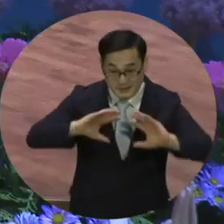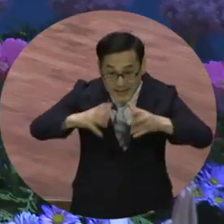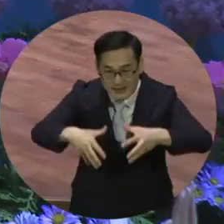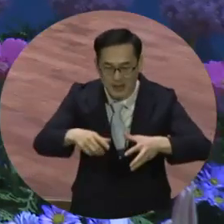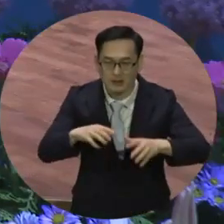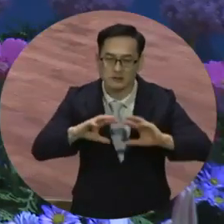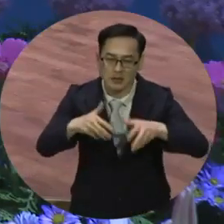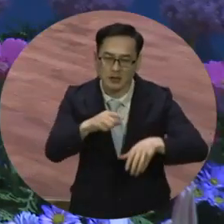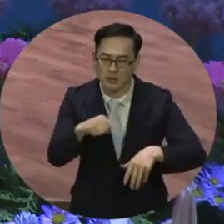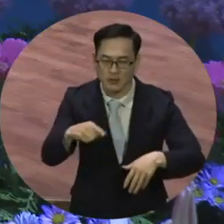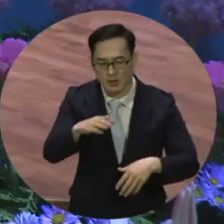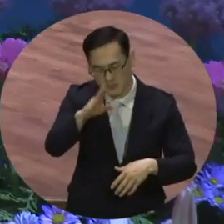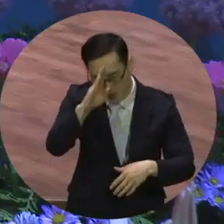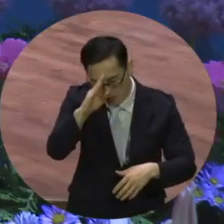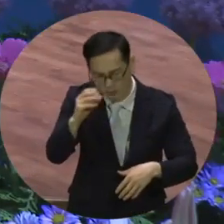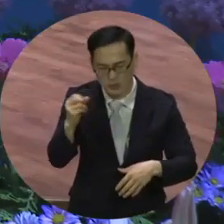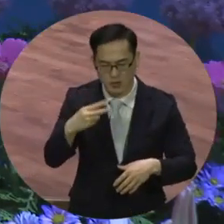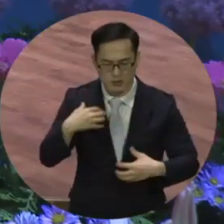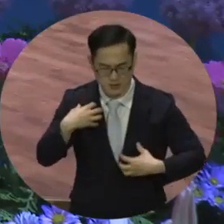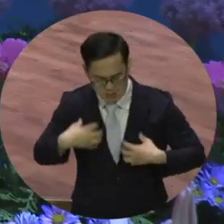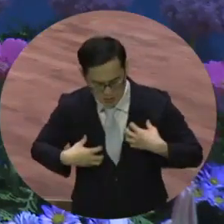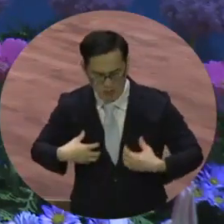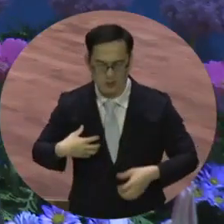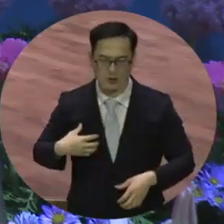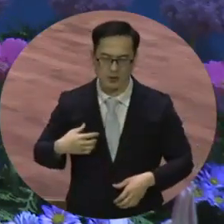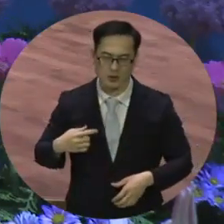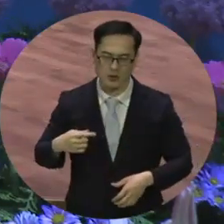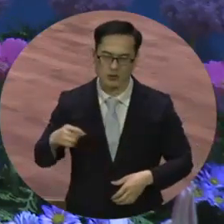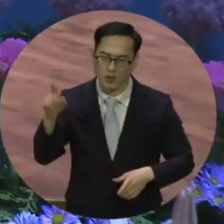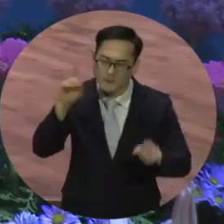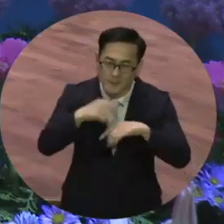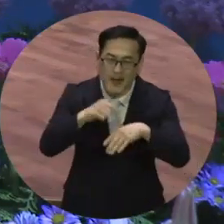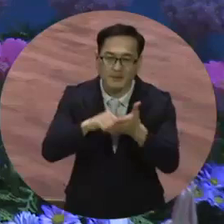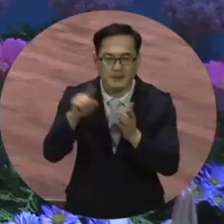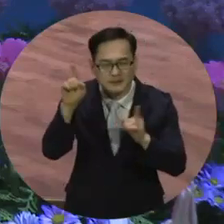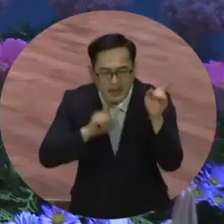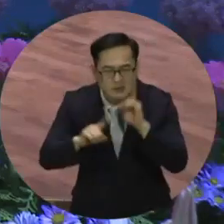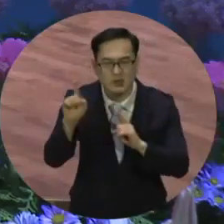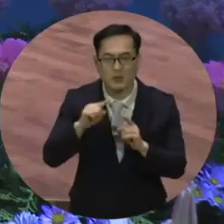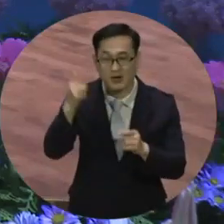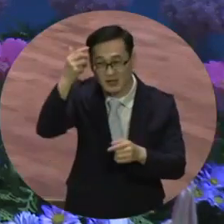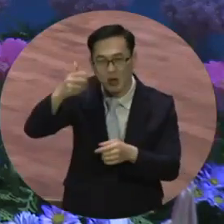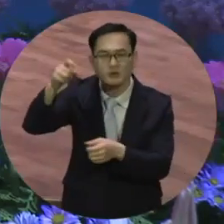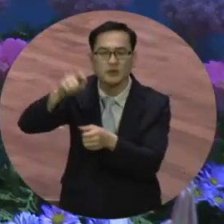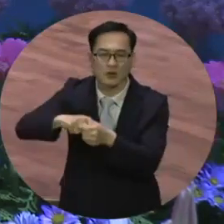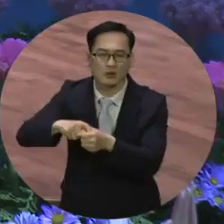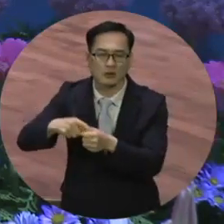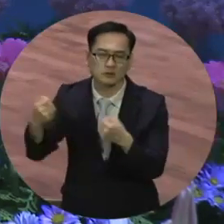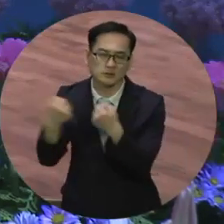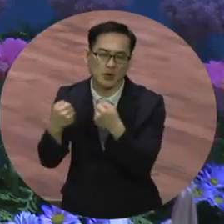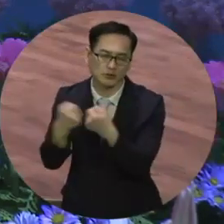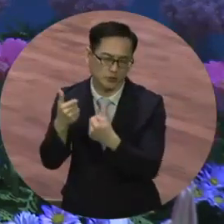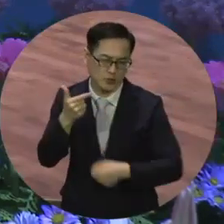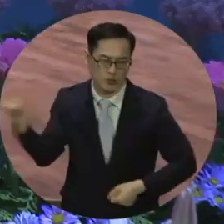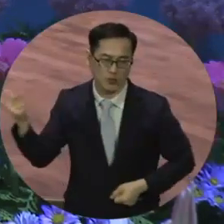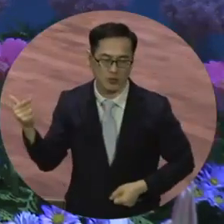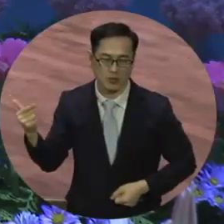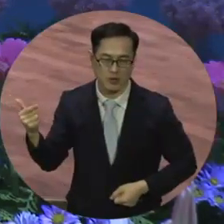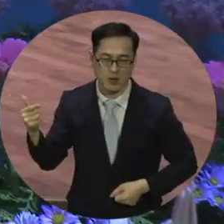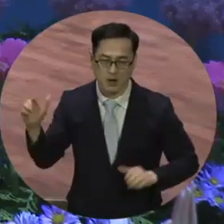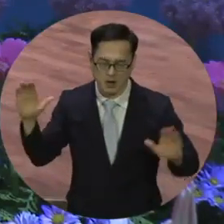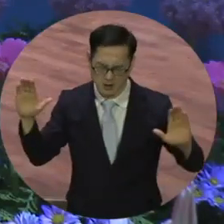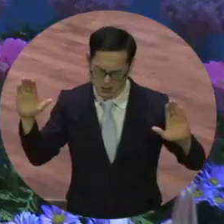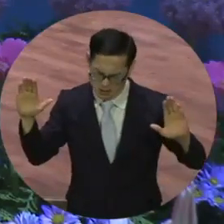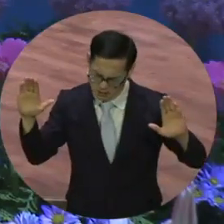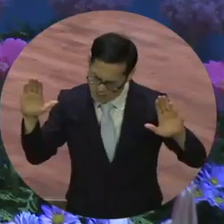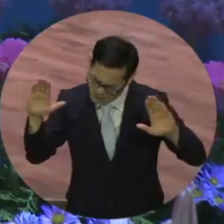질병시대예요. 재앙시대, 질병시대. 그야말로 영적으로 보면 완전히 흑암 문화